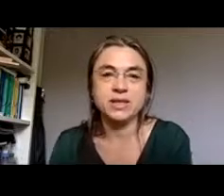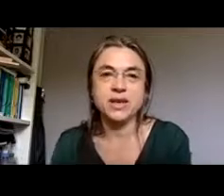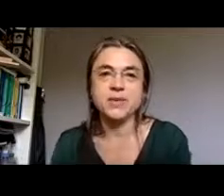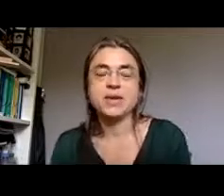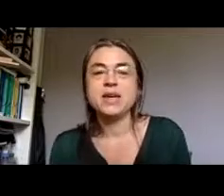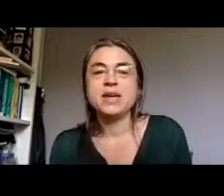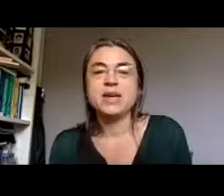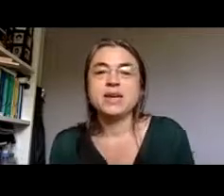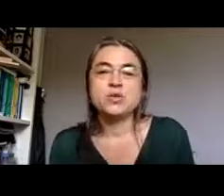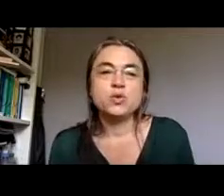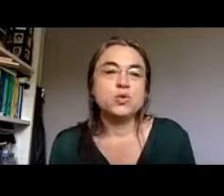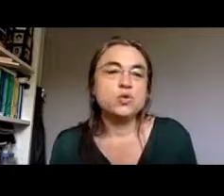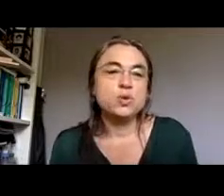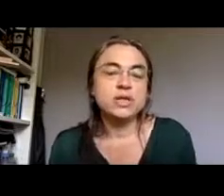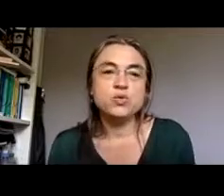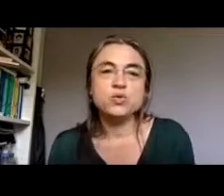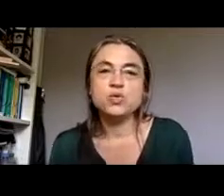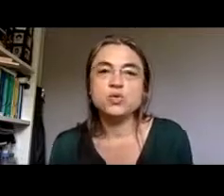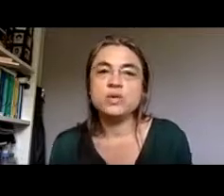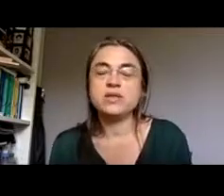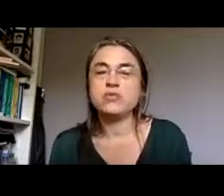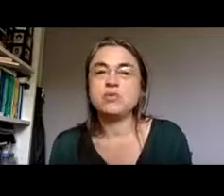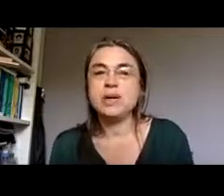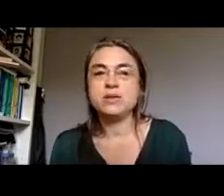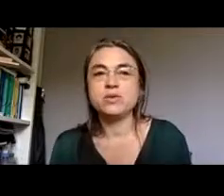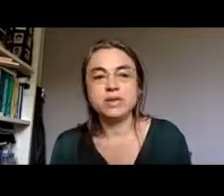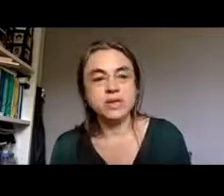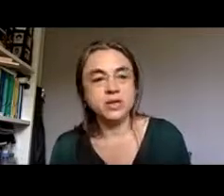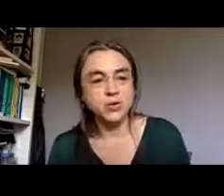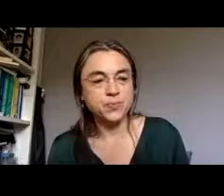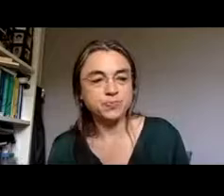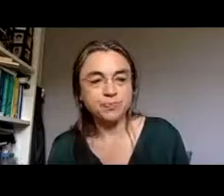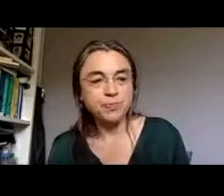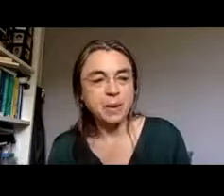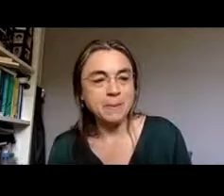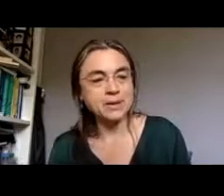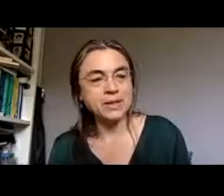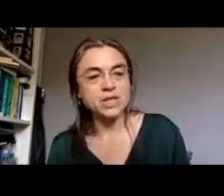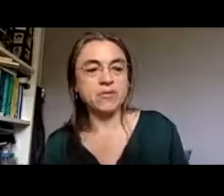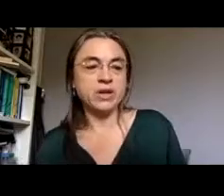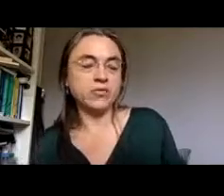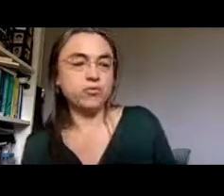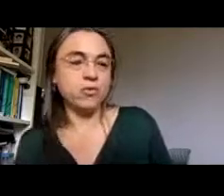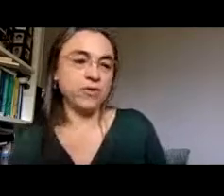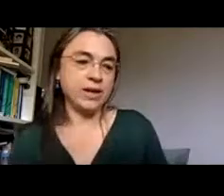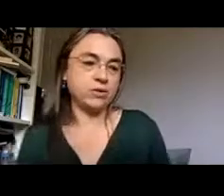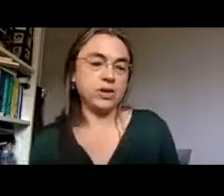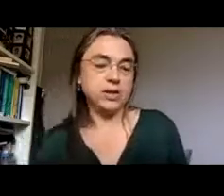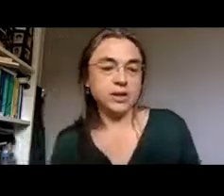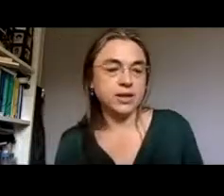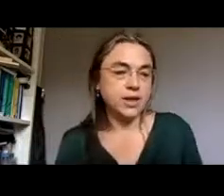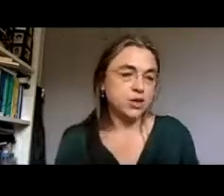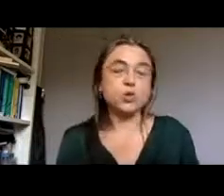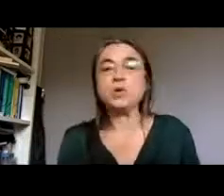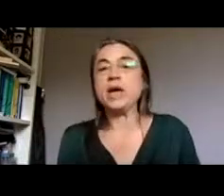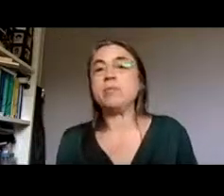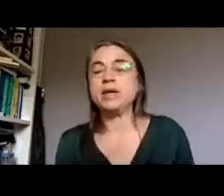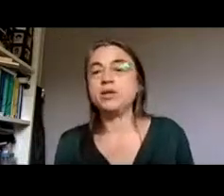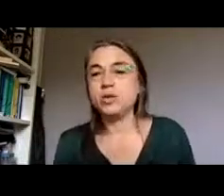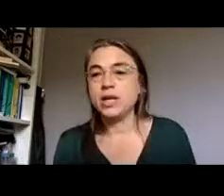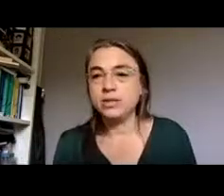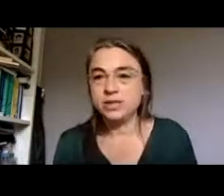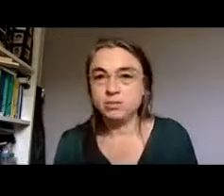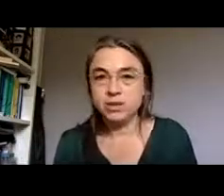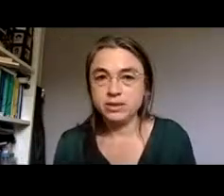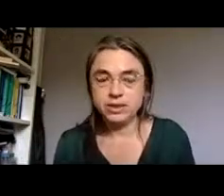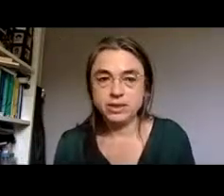à Necker. Et ce que l'on souhaitait aujourd'hui, c'est vous présenter, partager avec vous en fait ce qu'on a appris